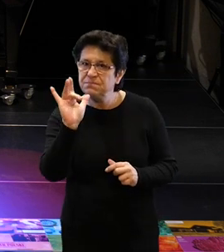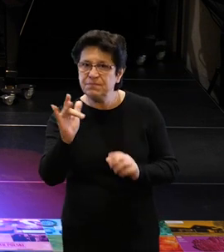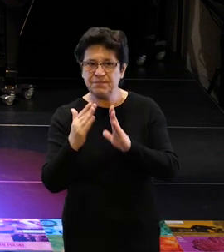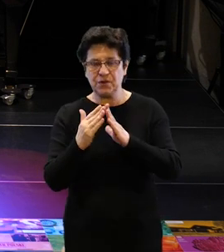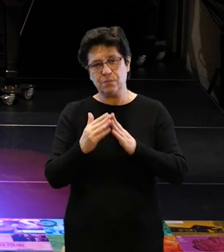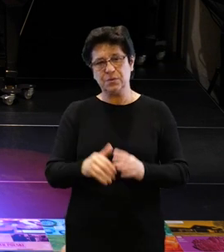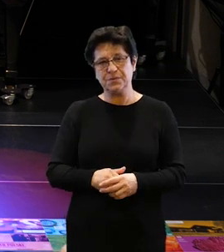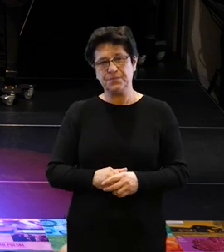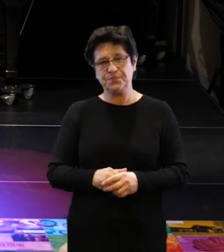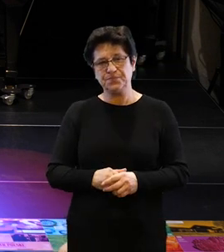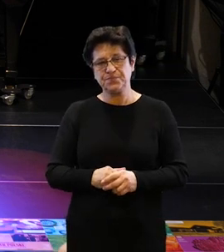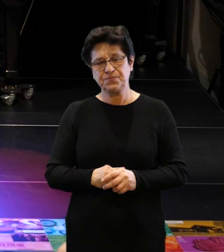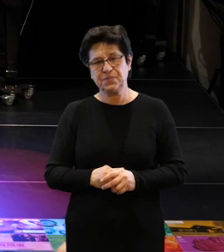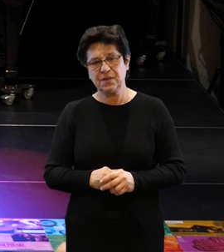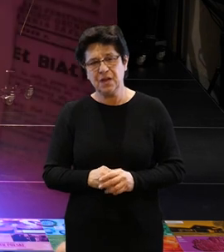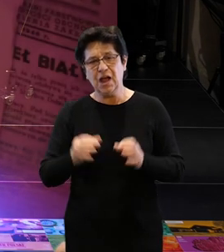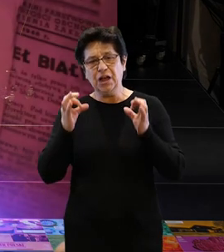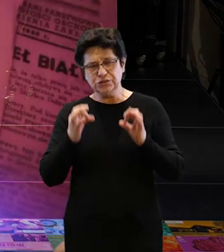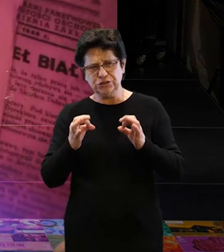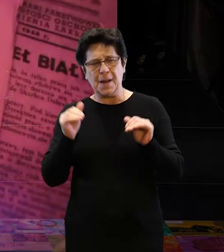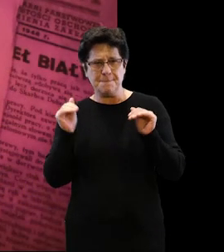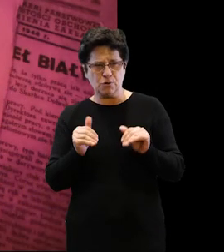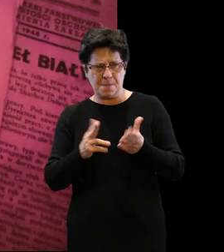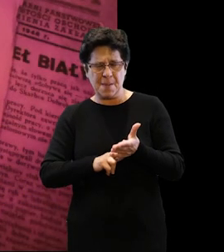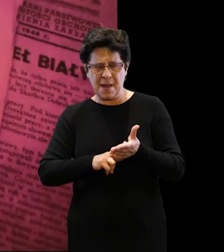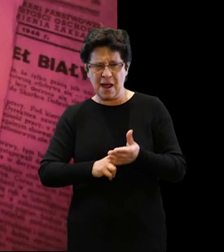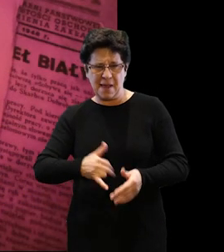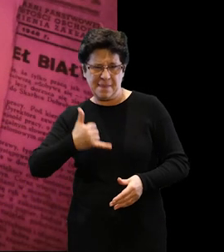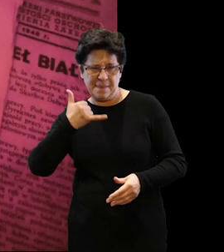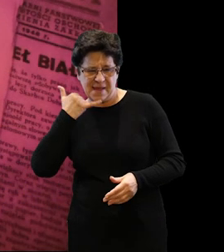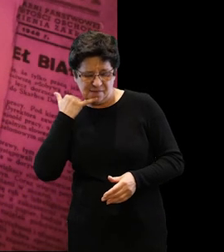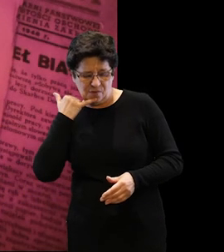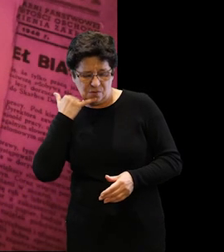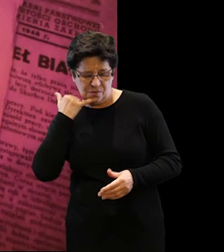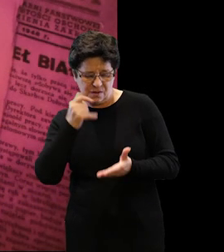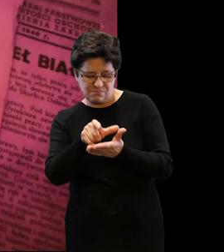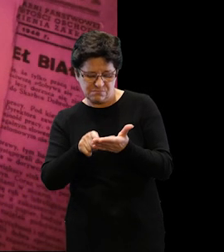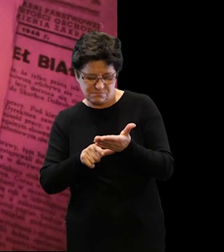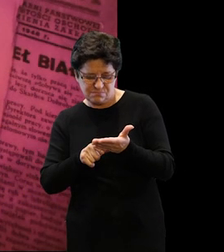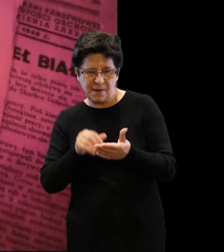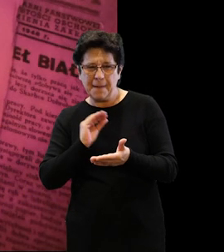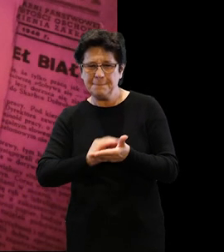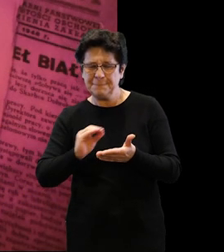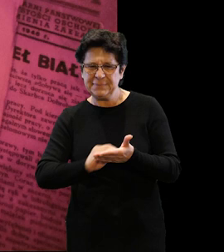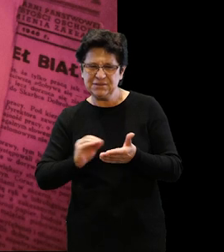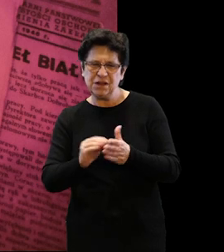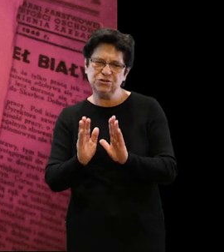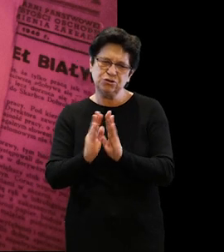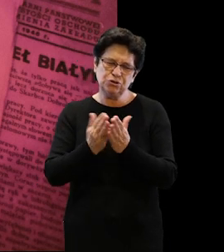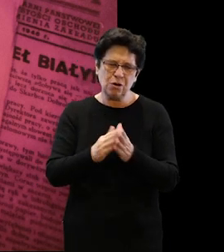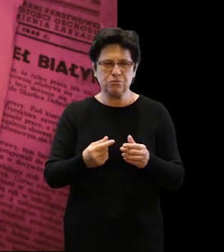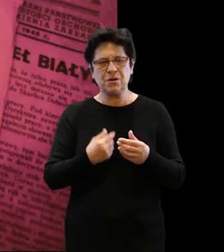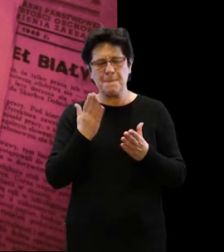rzeczy dzisiaj możemy na telefonie napisać książkę wysłać ją w formie pliku do drukarni i za